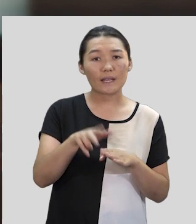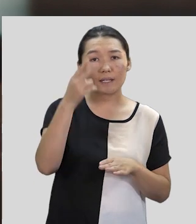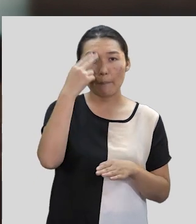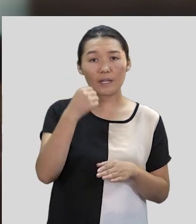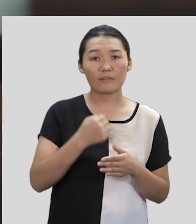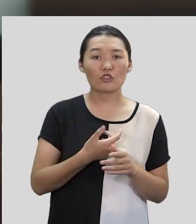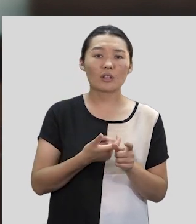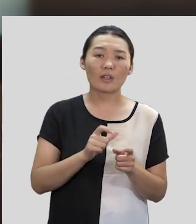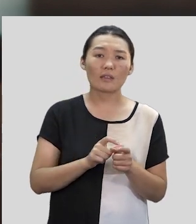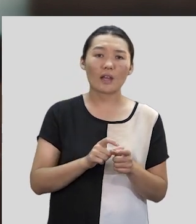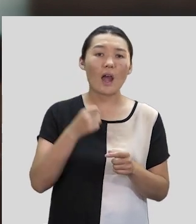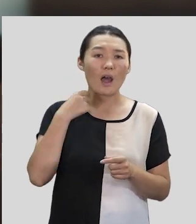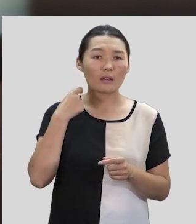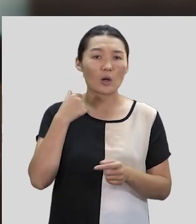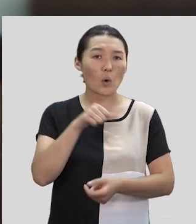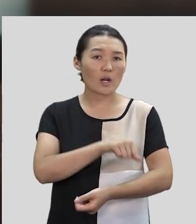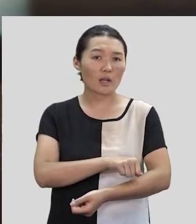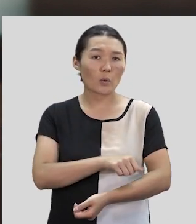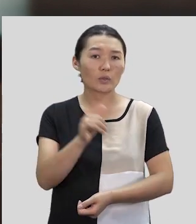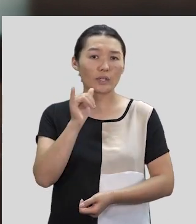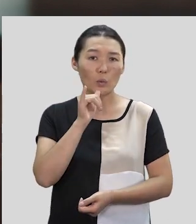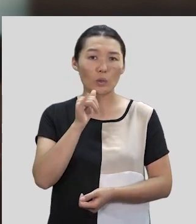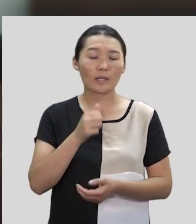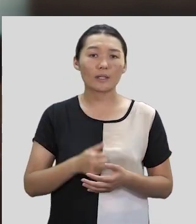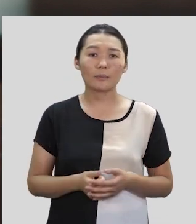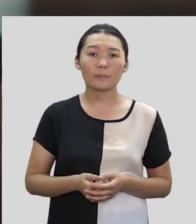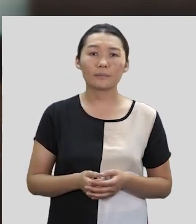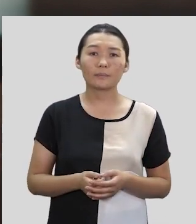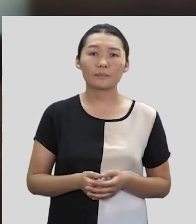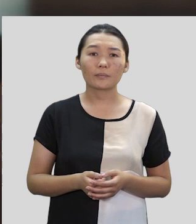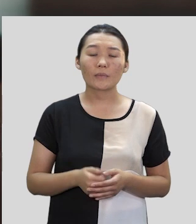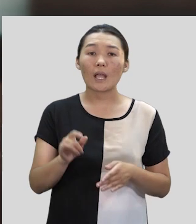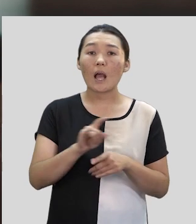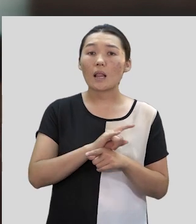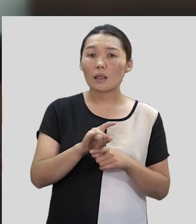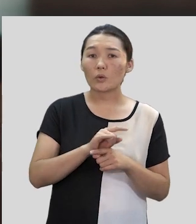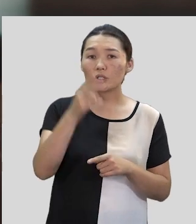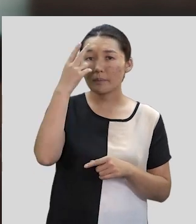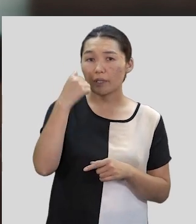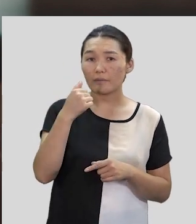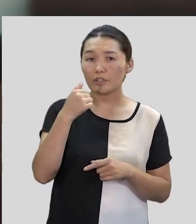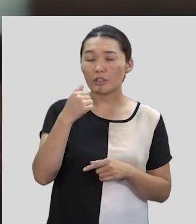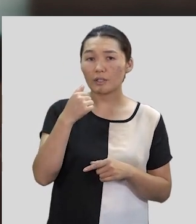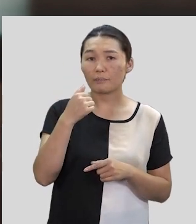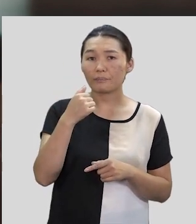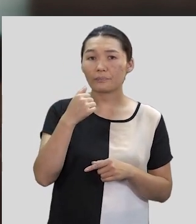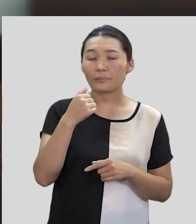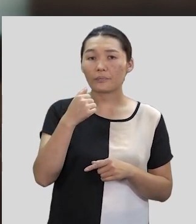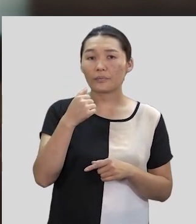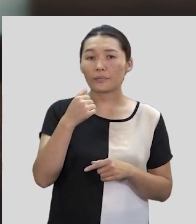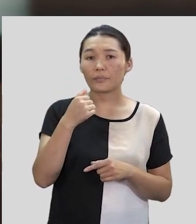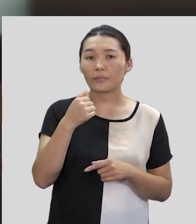это алкоголь наркотики курения ложные привычки наносят вред человеку